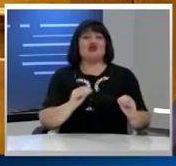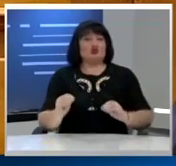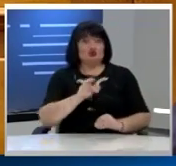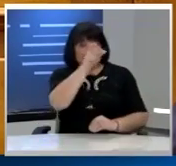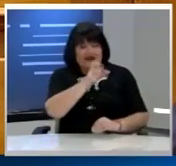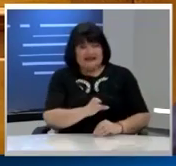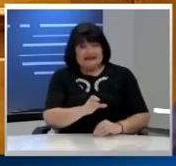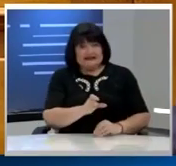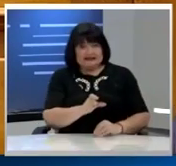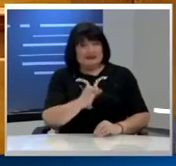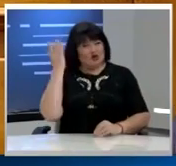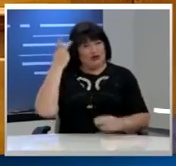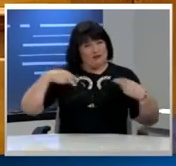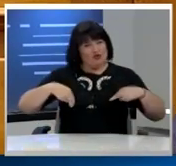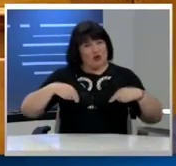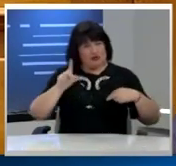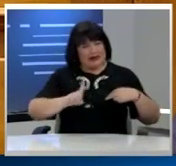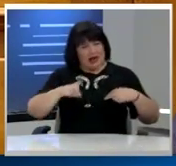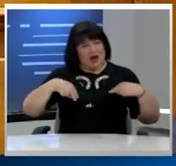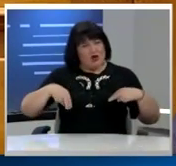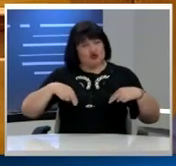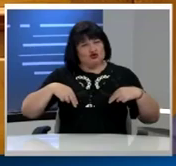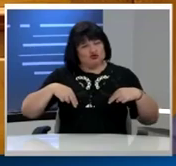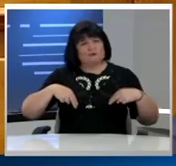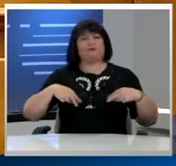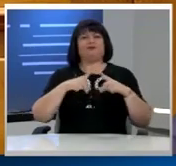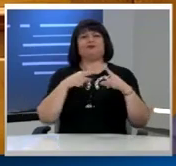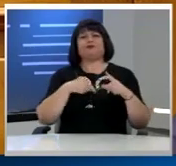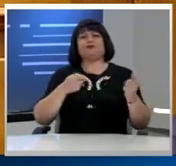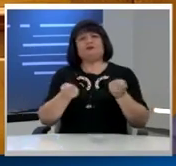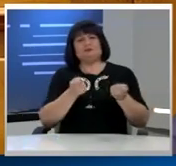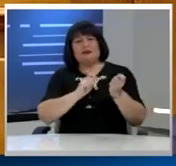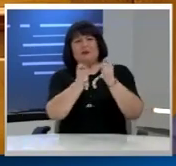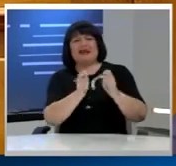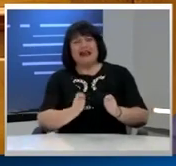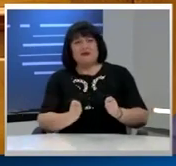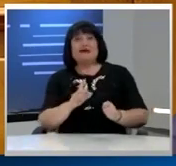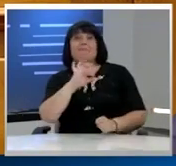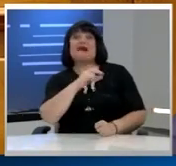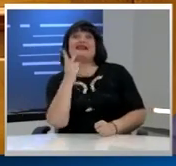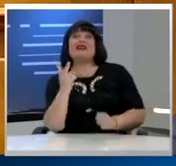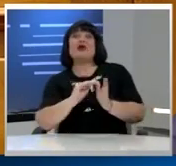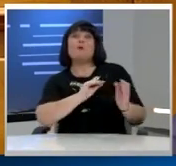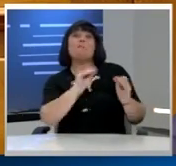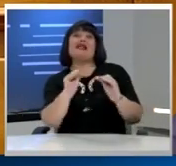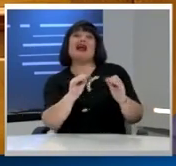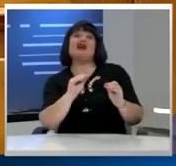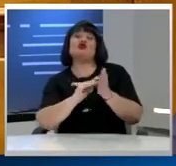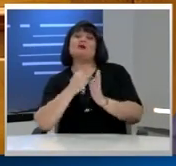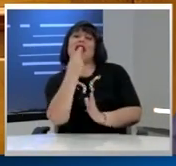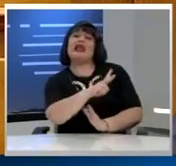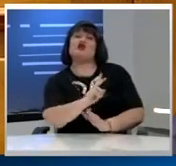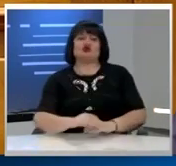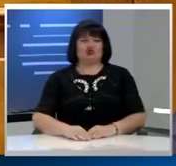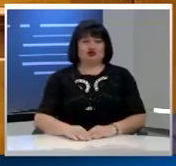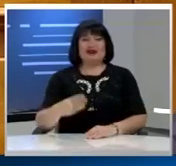αποχωρήσατε από το Υπουργείο Διοικητικής Μεταρρύθμισης με 52, αν δεν κάνω λάθος, μετακλητούς υπαλλήλους.